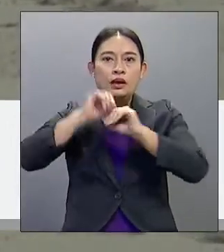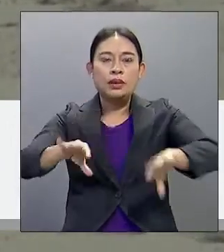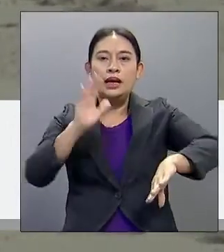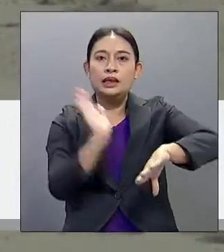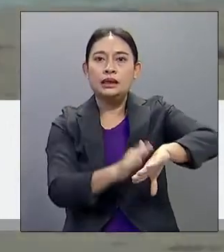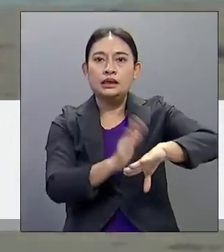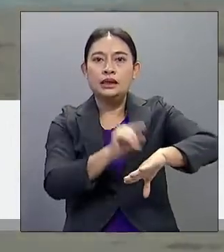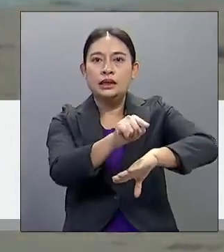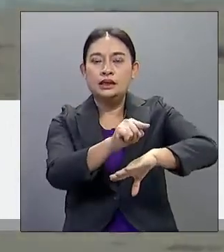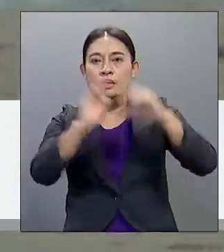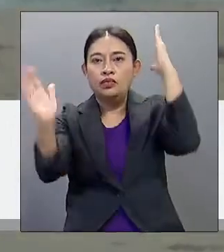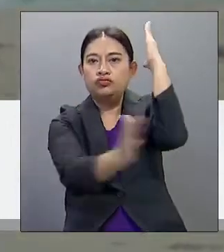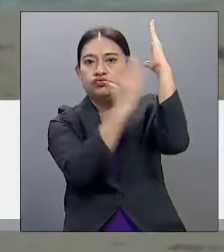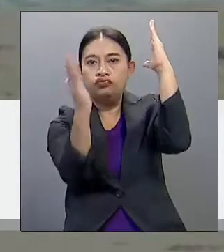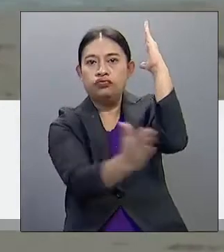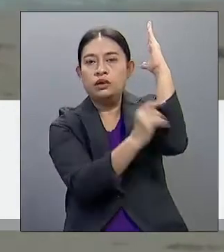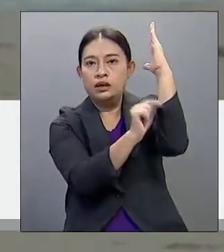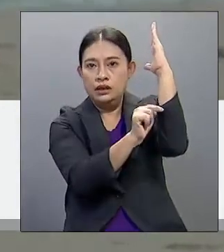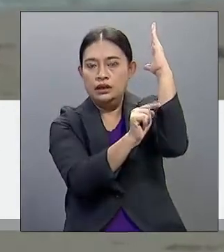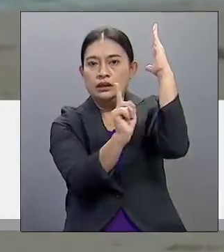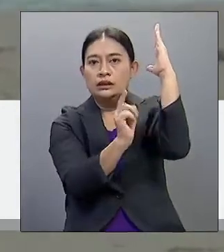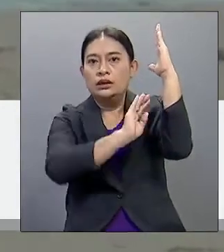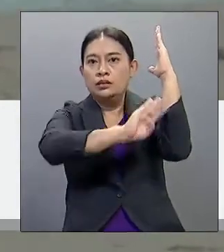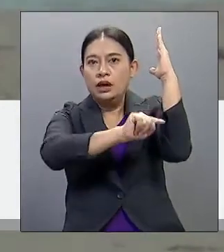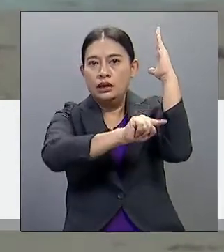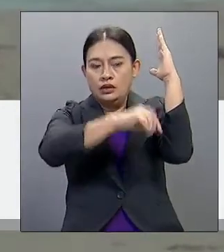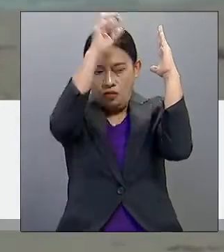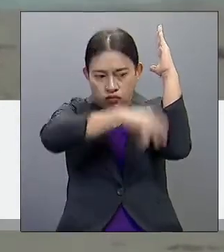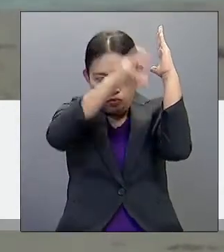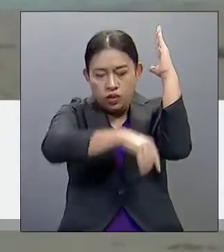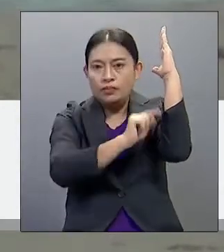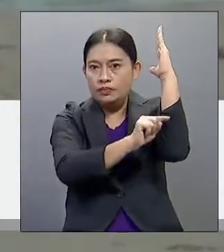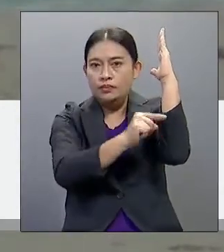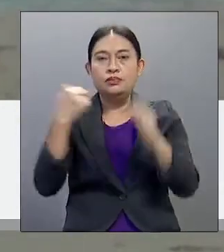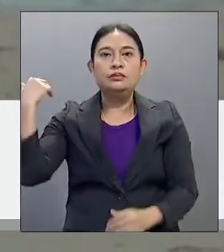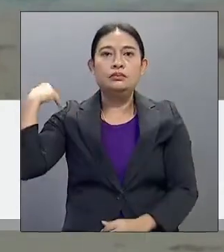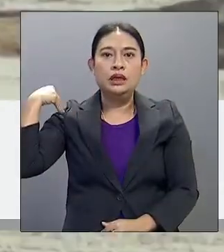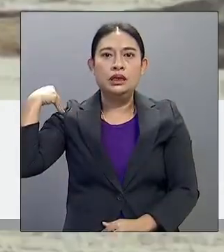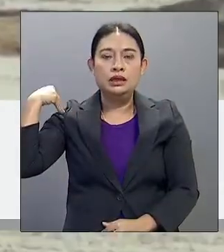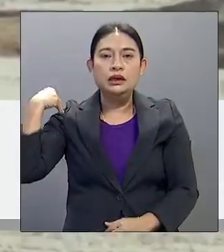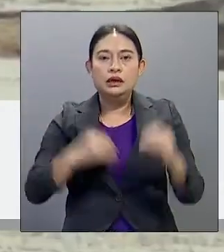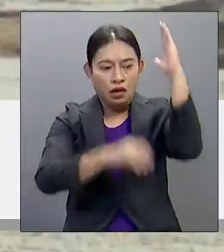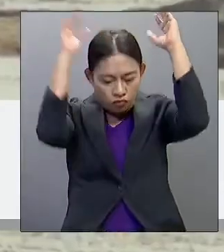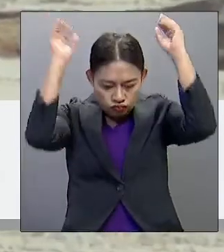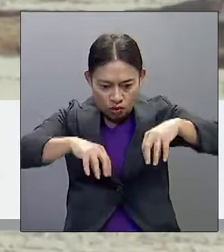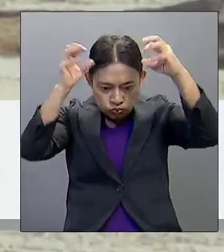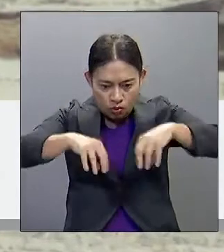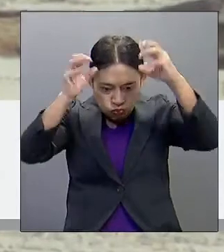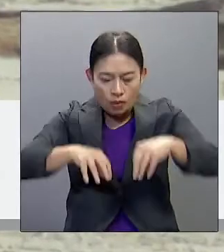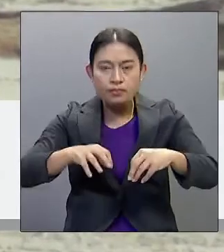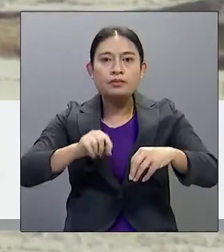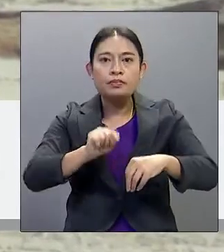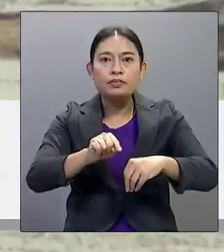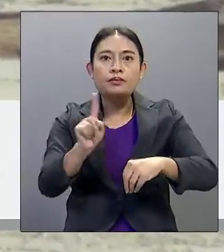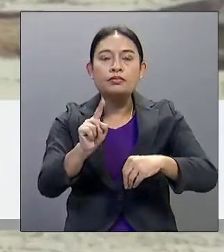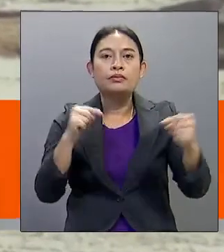สุมพาดผ่านภาคใต้ทำให้ภาคใต้ฝั่งตะวันออกมีฝนตกในหลายพื้นที่และฝนตกหนักถึงหนักมากบางแห่งในพื้น